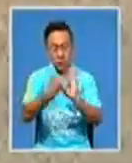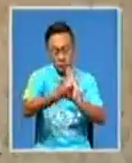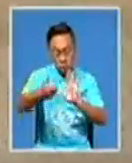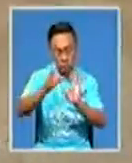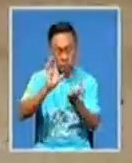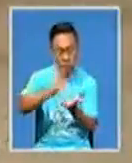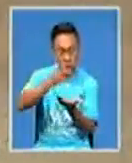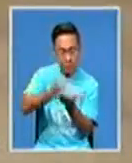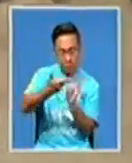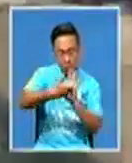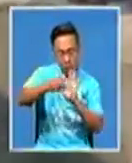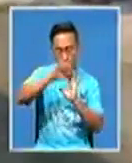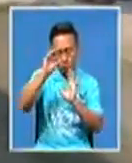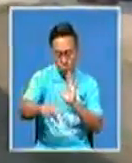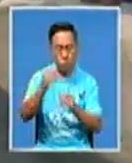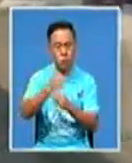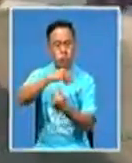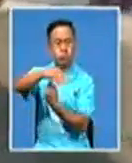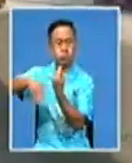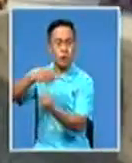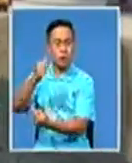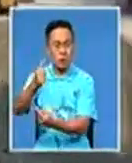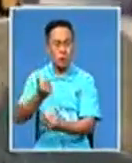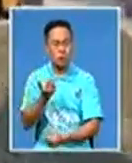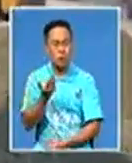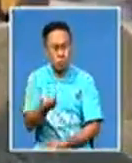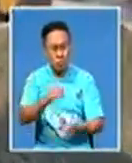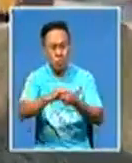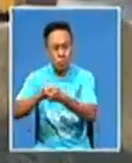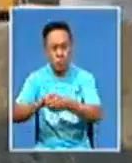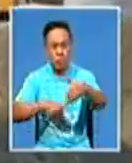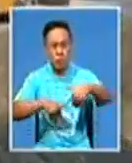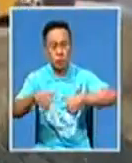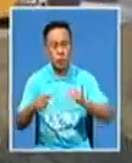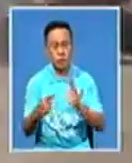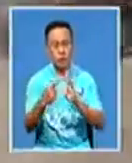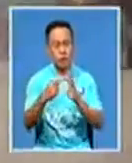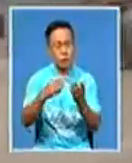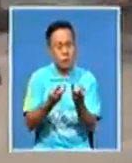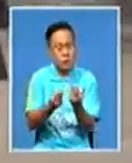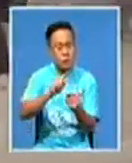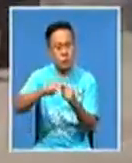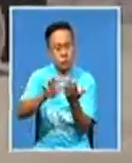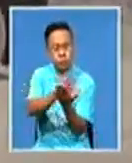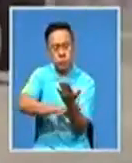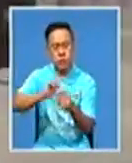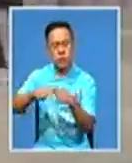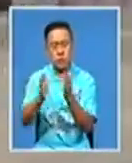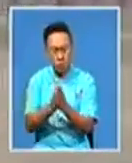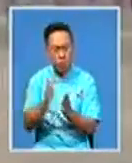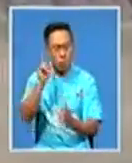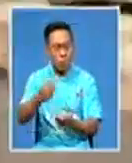ปแล้วแล้วมันสร้างได้เลยมันต้องทำตัวนี้ด้วยไงเพราะนั้นขอความมือจากประชาชนในพื้นที่นะครับแล้วก็ในอื่นด้วยทุกคนมันต้องเผื่อแผ่แบ่